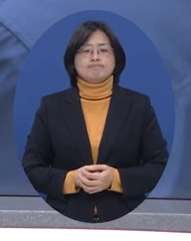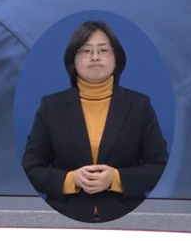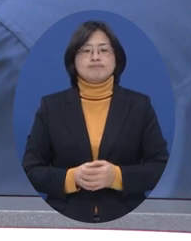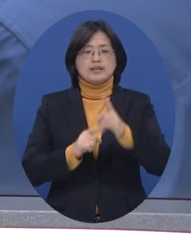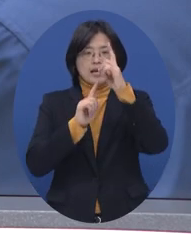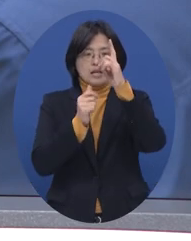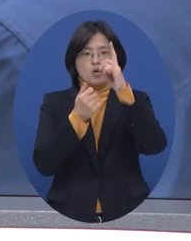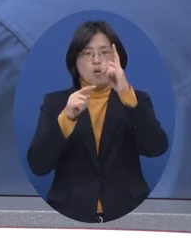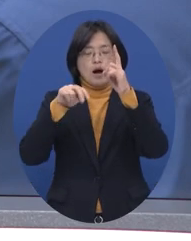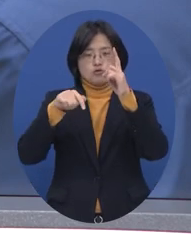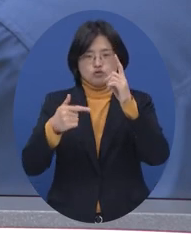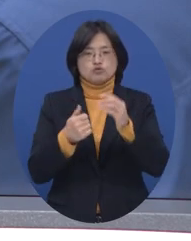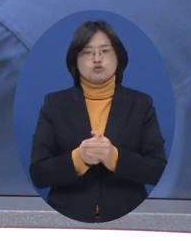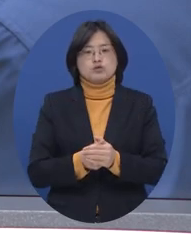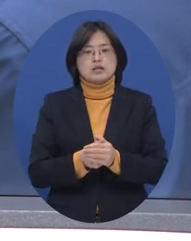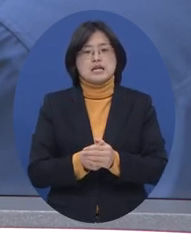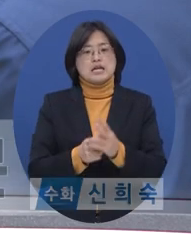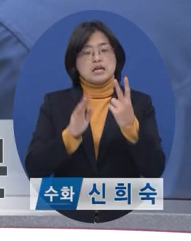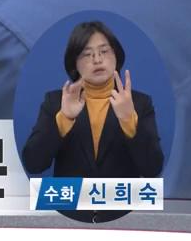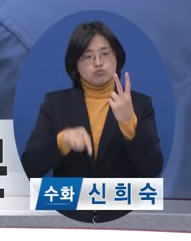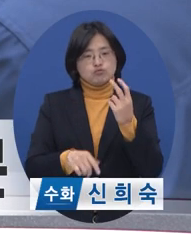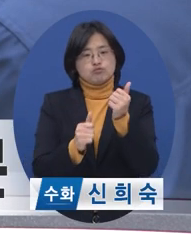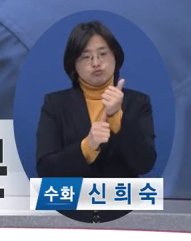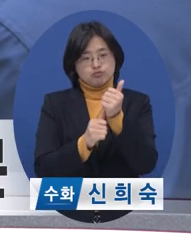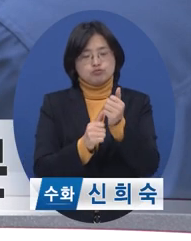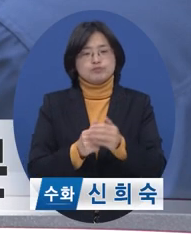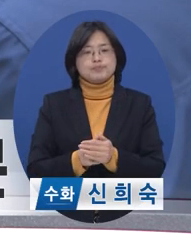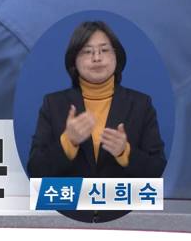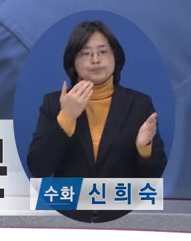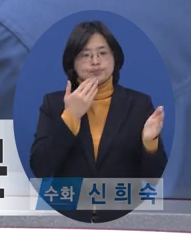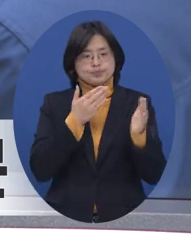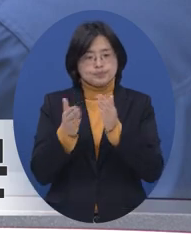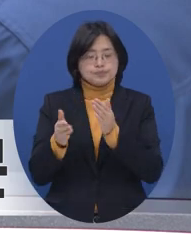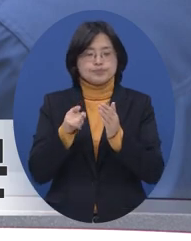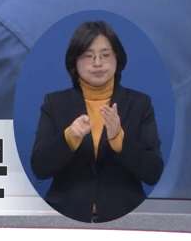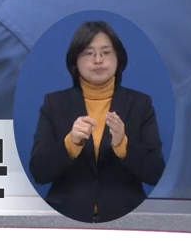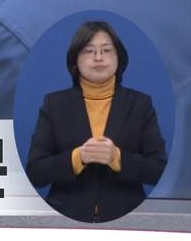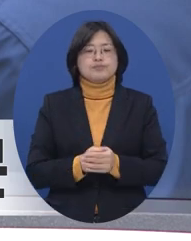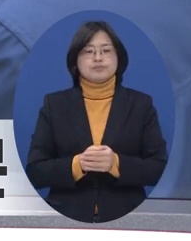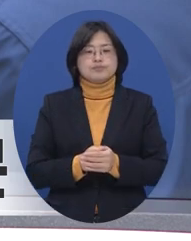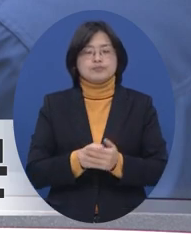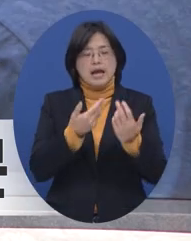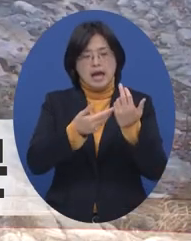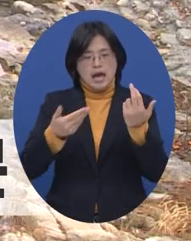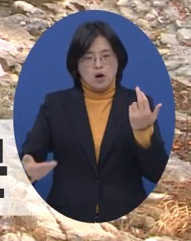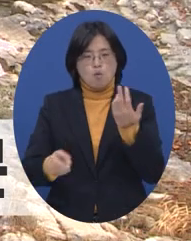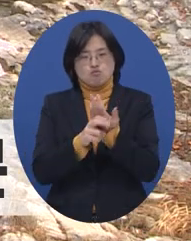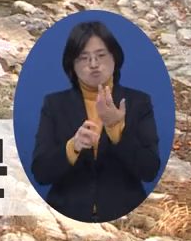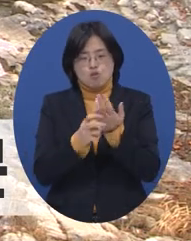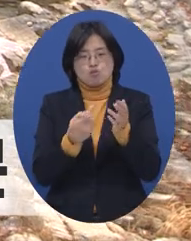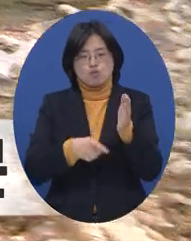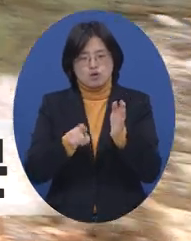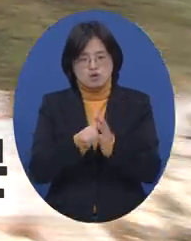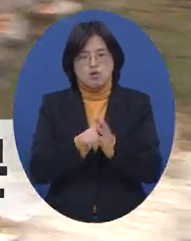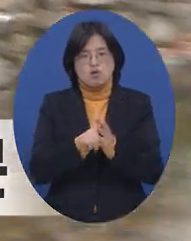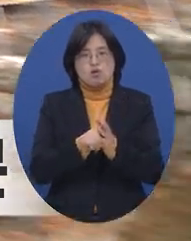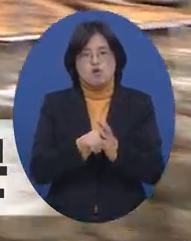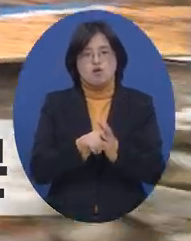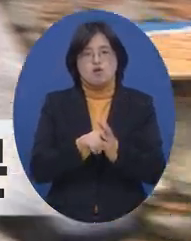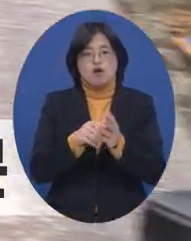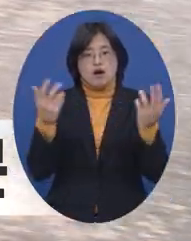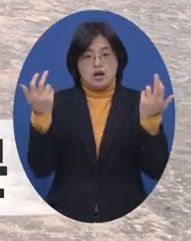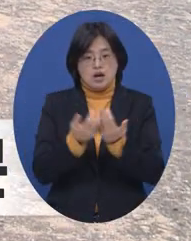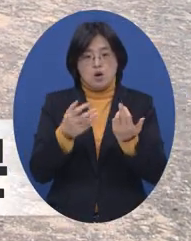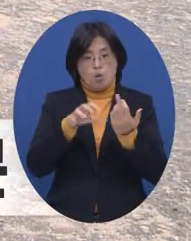이화순 경기도 행정이부지사가 15일 오전 경기도 하천 계곡 불법 행위 근절을 위해 포천 백운 계곡 현장을 찾아